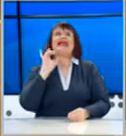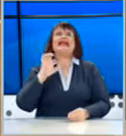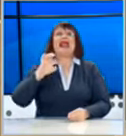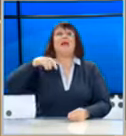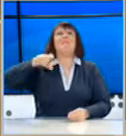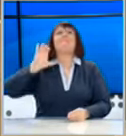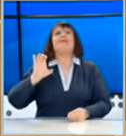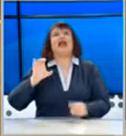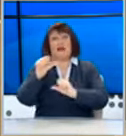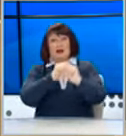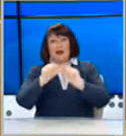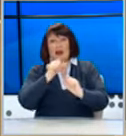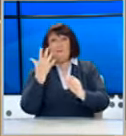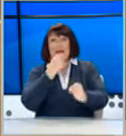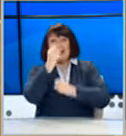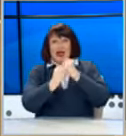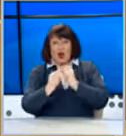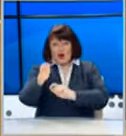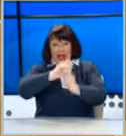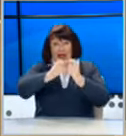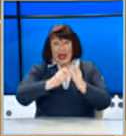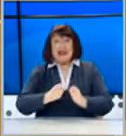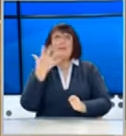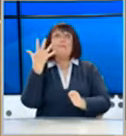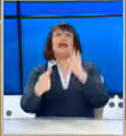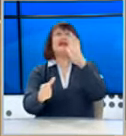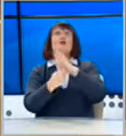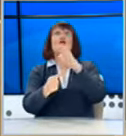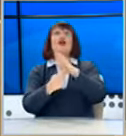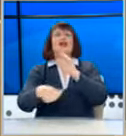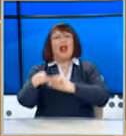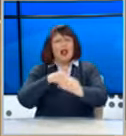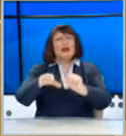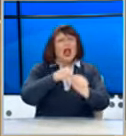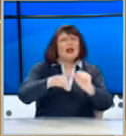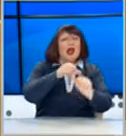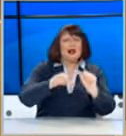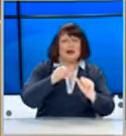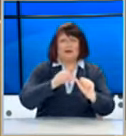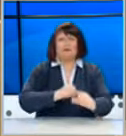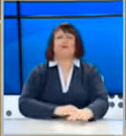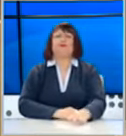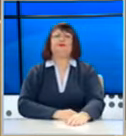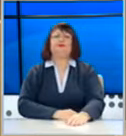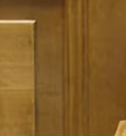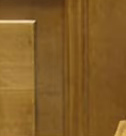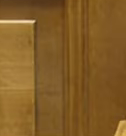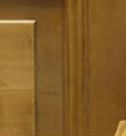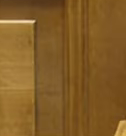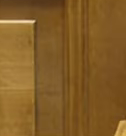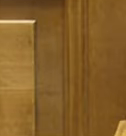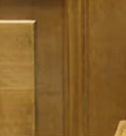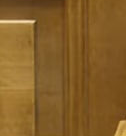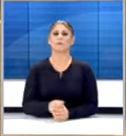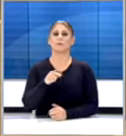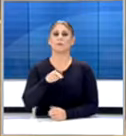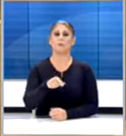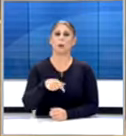αλλάξατε σε 5 χρόνια 5 προέδρους. Έρχεται η Ευρωπαϊκή Επιτροπή μετά και τον